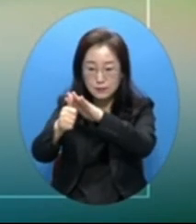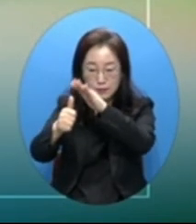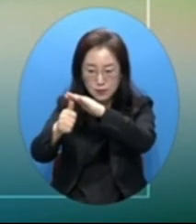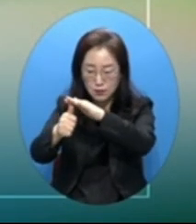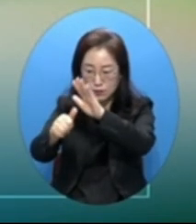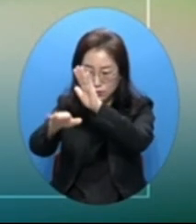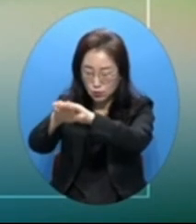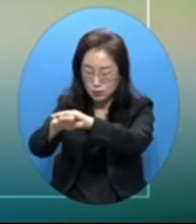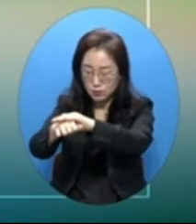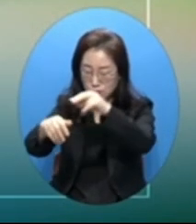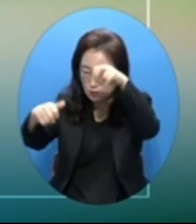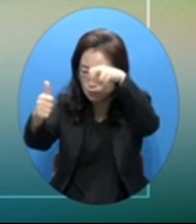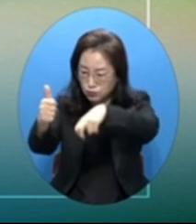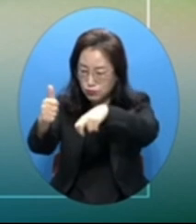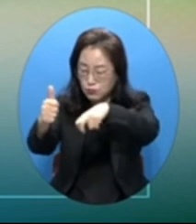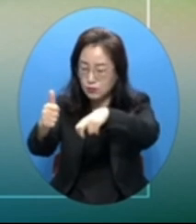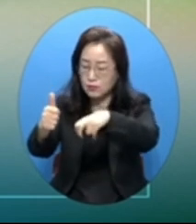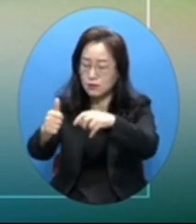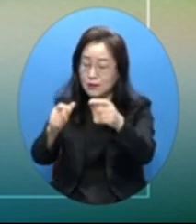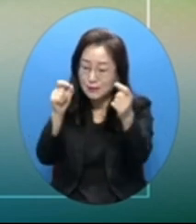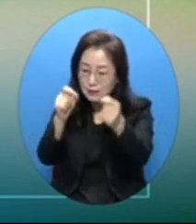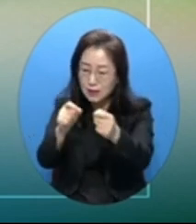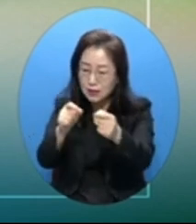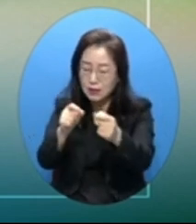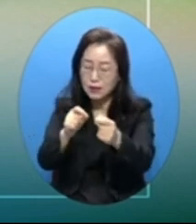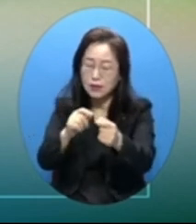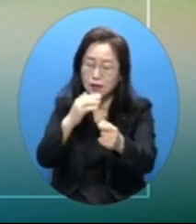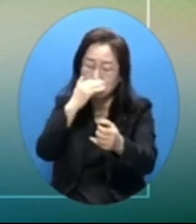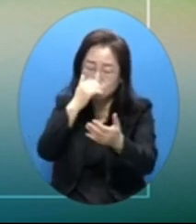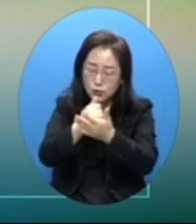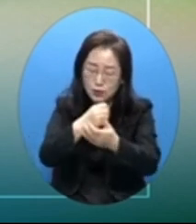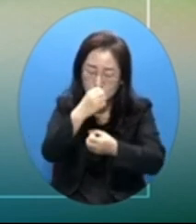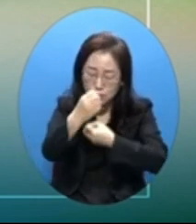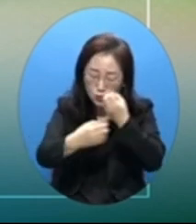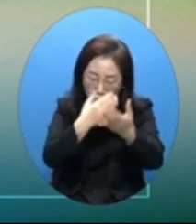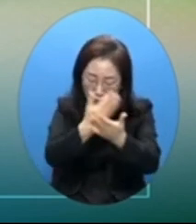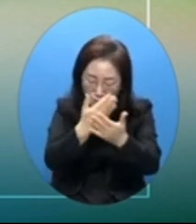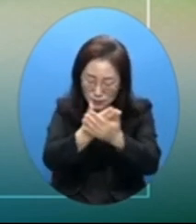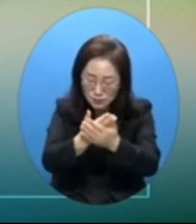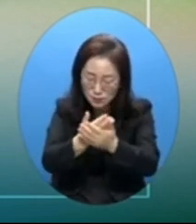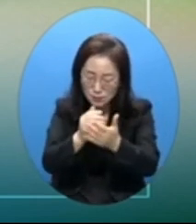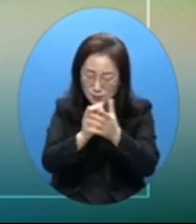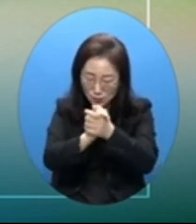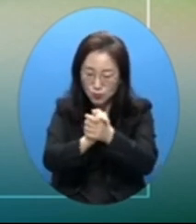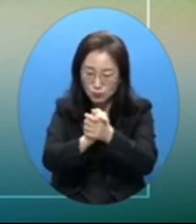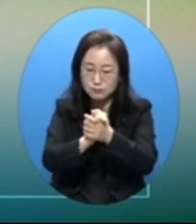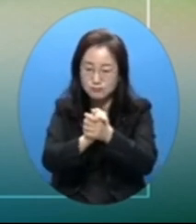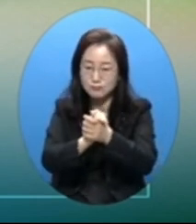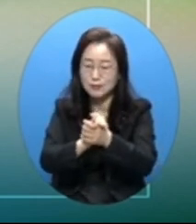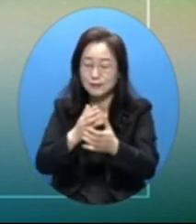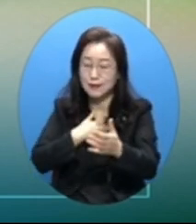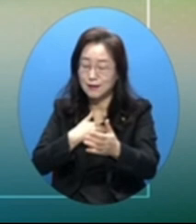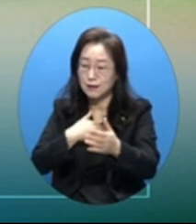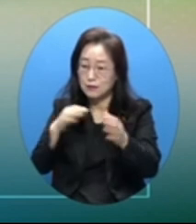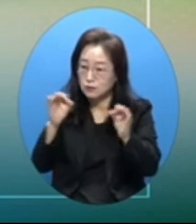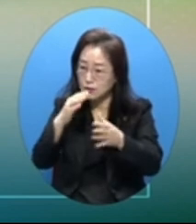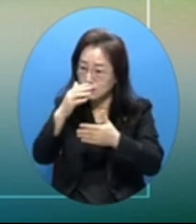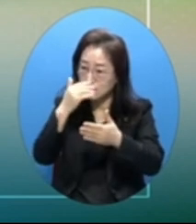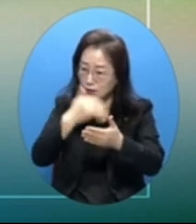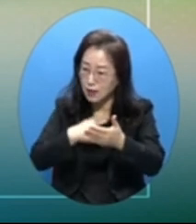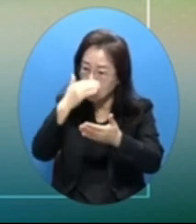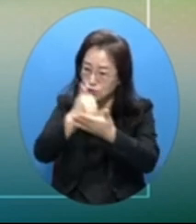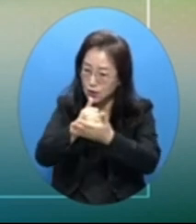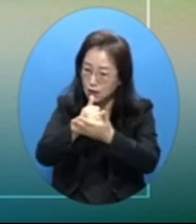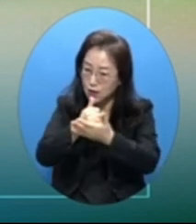꿇었다 짤막한 말로 먼저 내 죄를 고백하고 용서해 달라고 예수 그리스도께 기도하였다 나는 즉시 주님께서 내 죄를